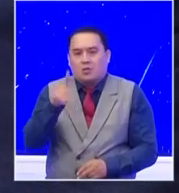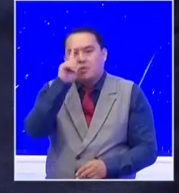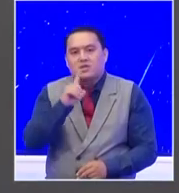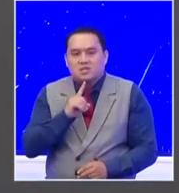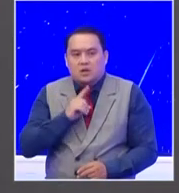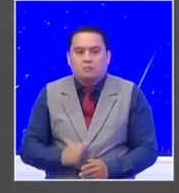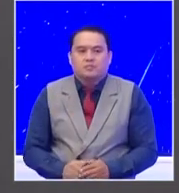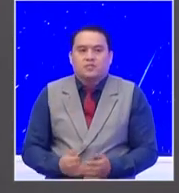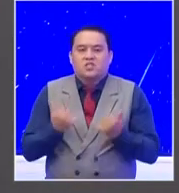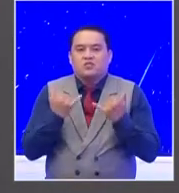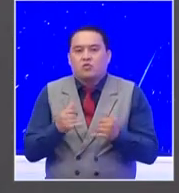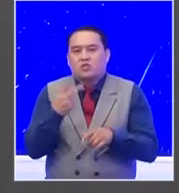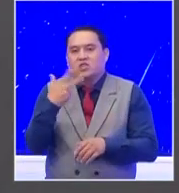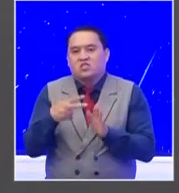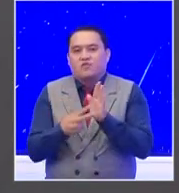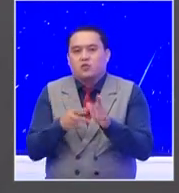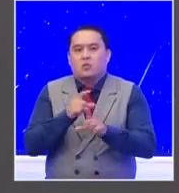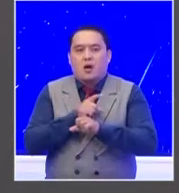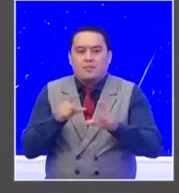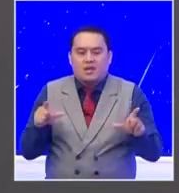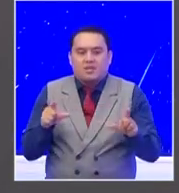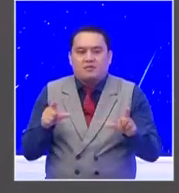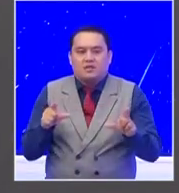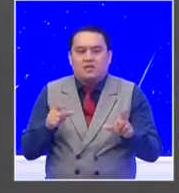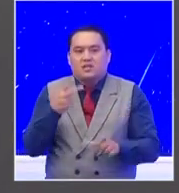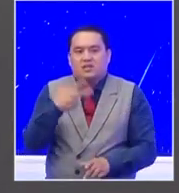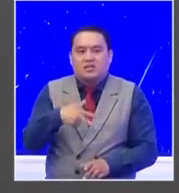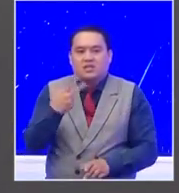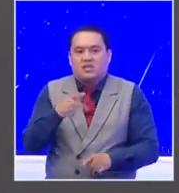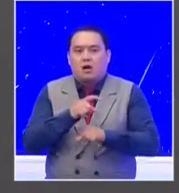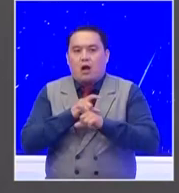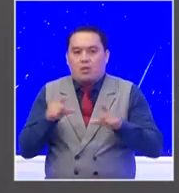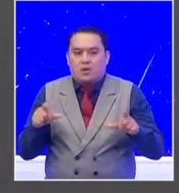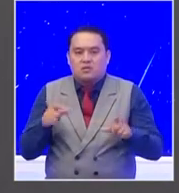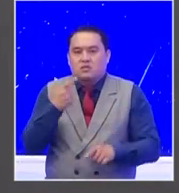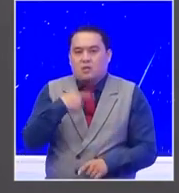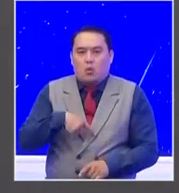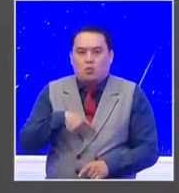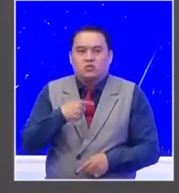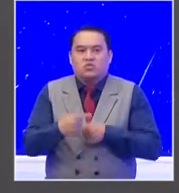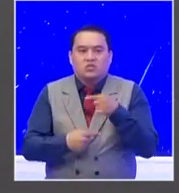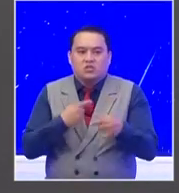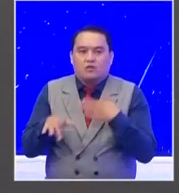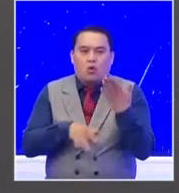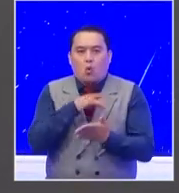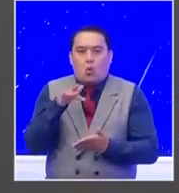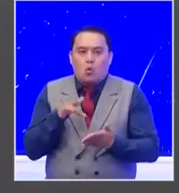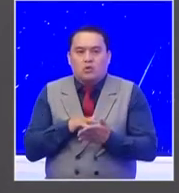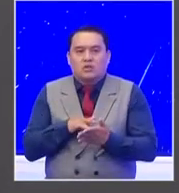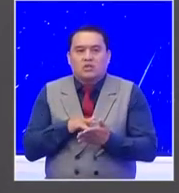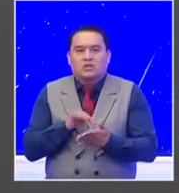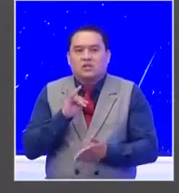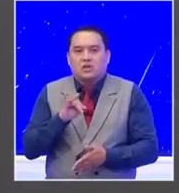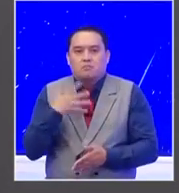предусмотрено 38 объектов. Из них 33 объекта в самом, через город городской